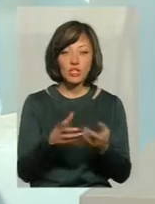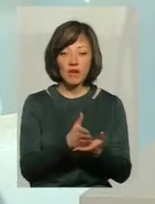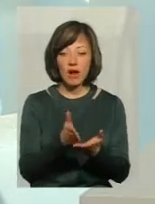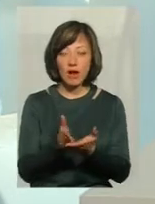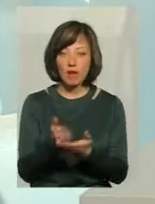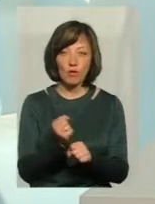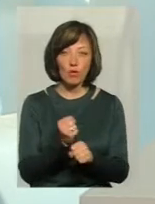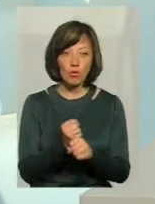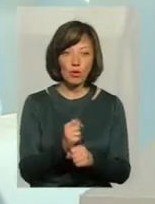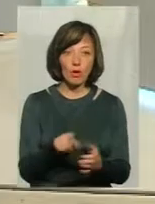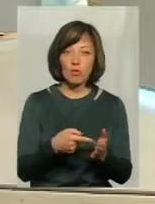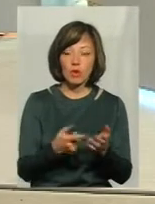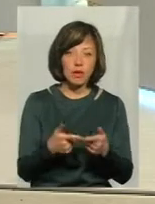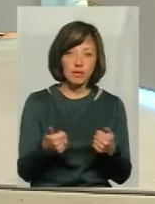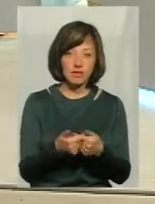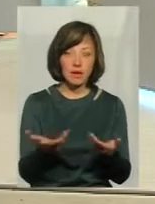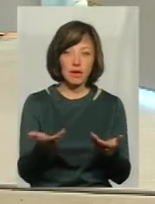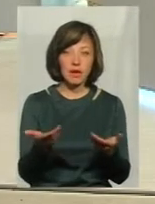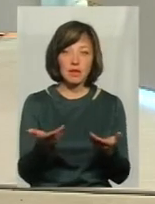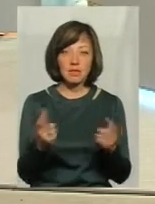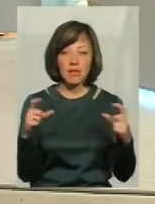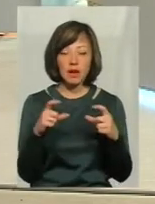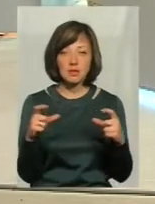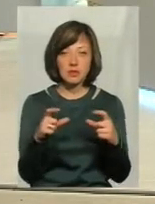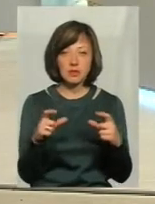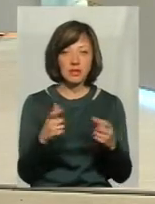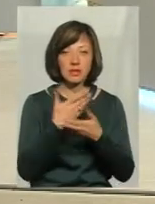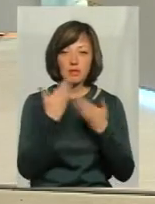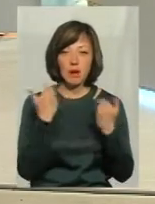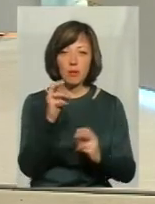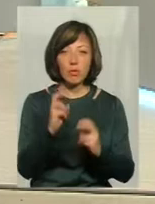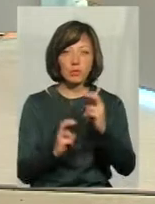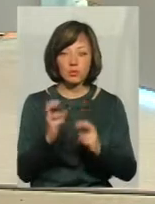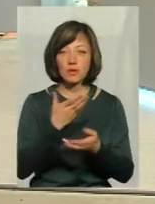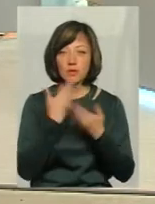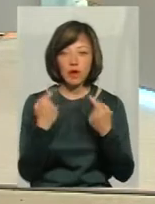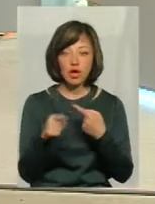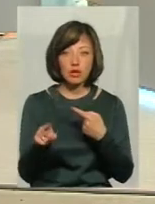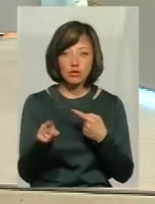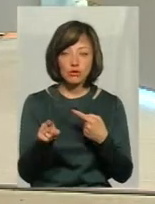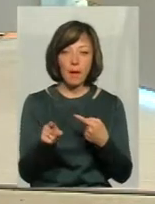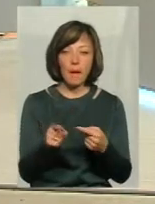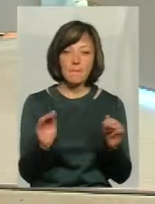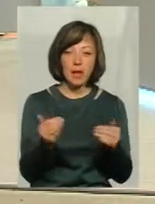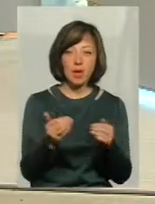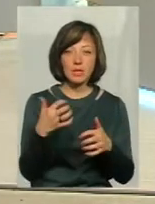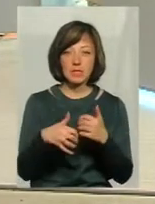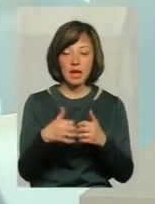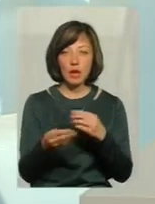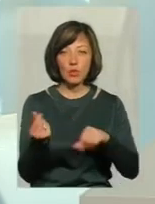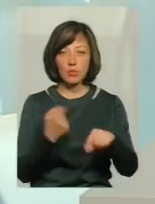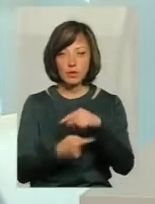роботи комунальна сфера, якісь там декілька магазинів. Немає промисловості, немає якогось іншого там малого середнього бізнесу, який